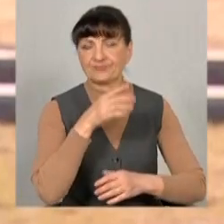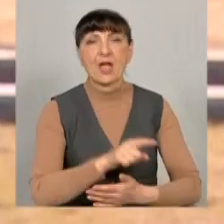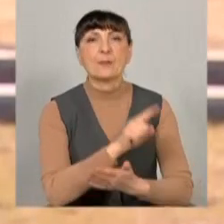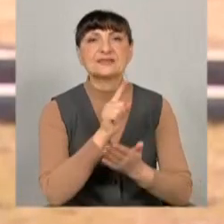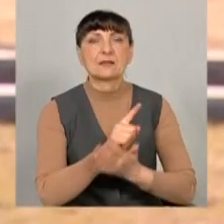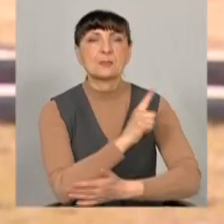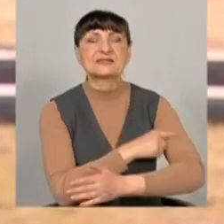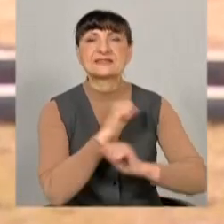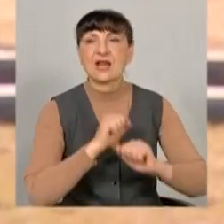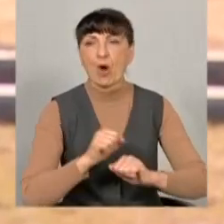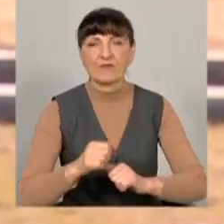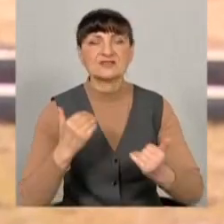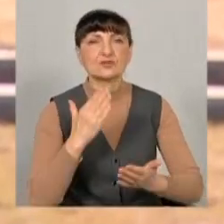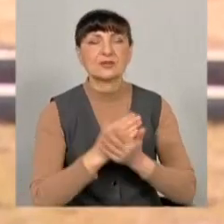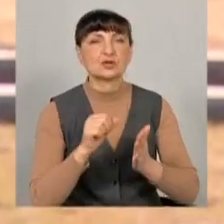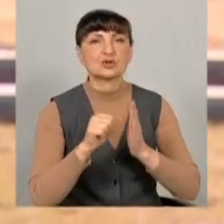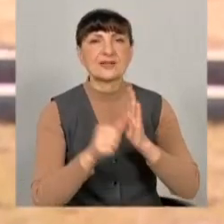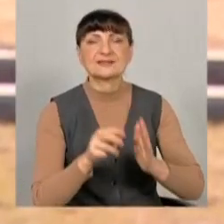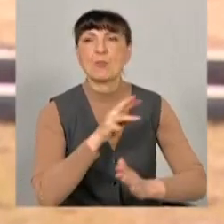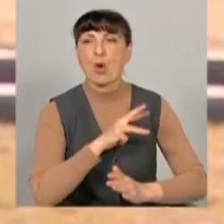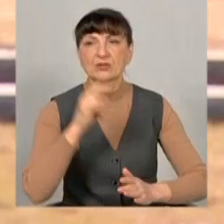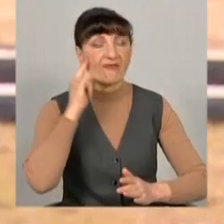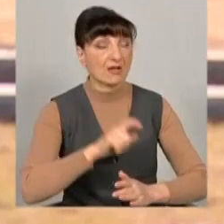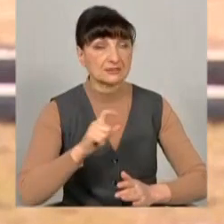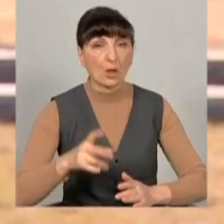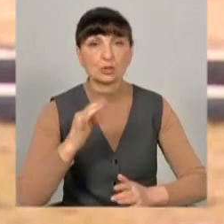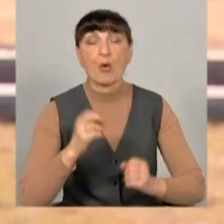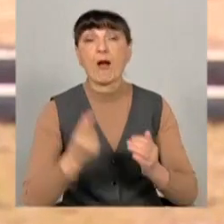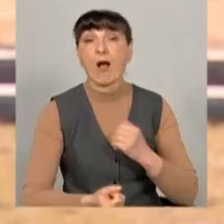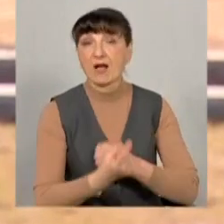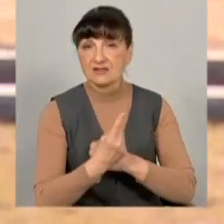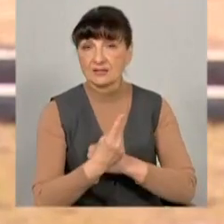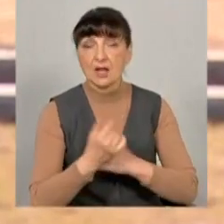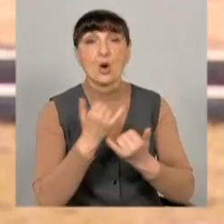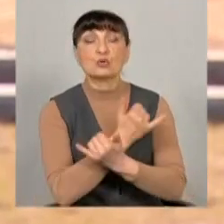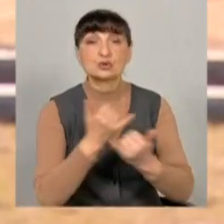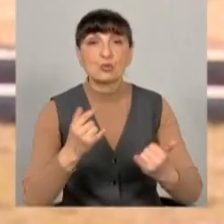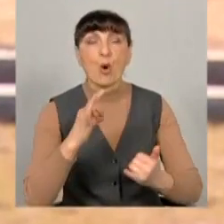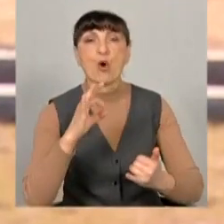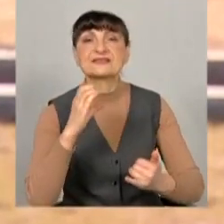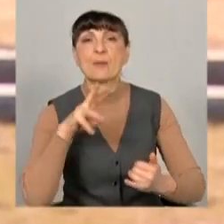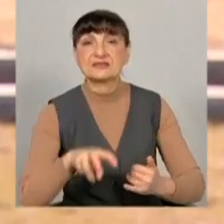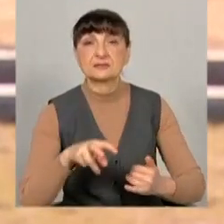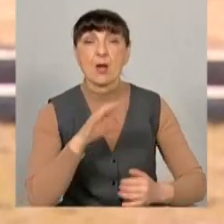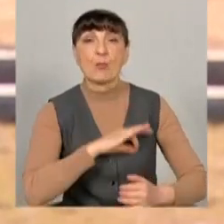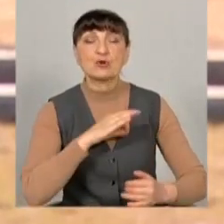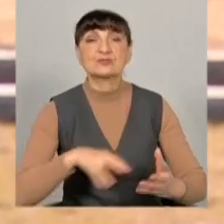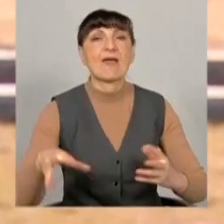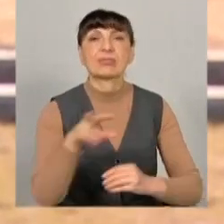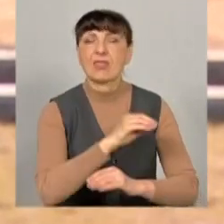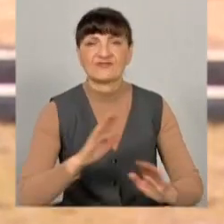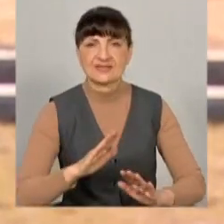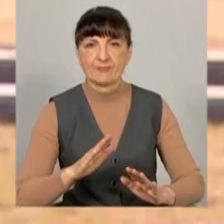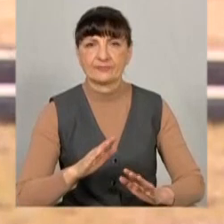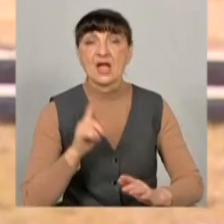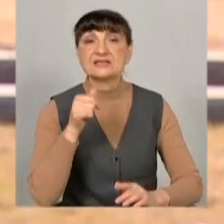Обязательную медстраховку сегодня имеют 16 миллионов казахстанцев. Но, как оказалось, услугами ОСМС пользуются далеко не все. Между